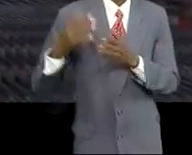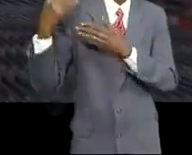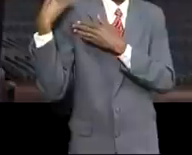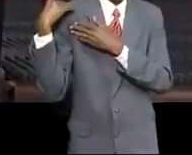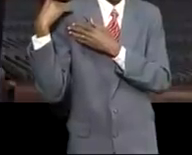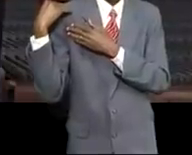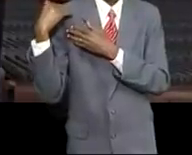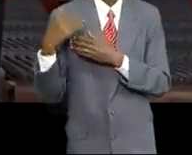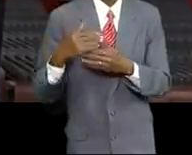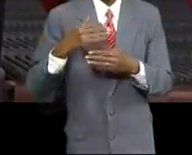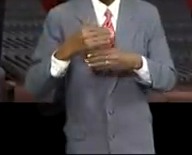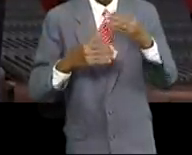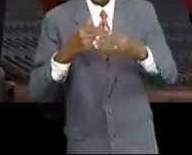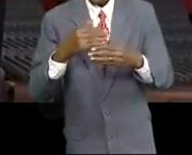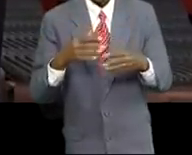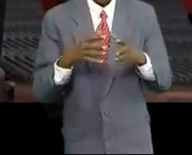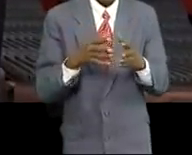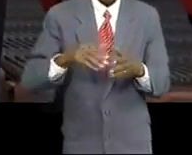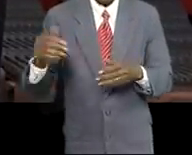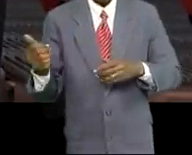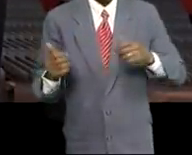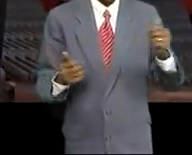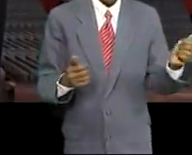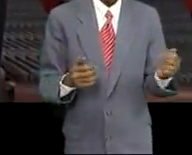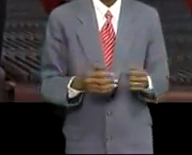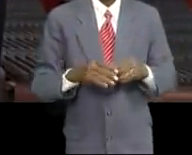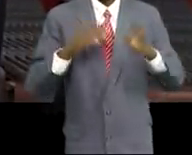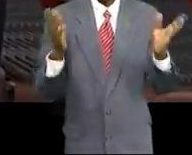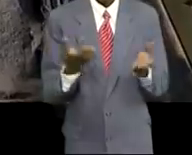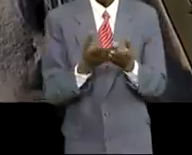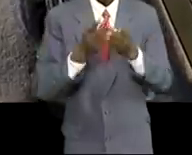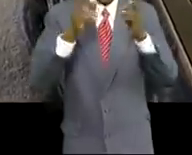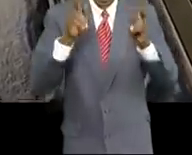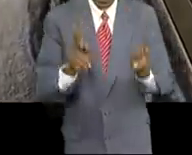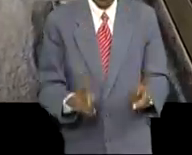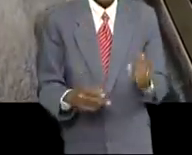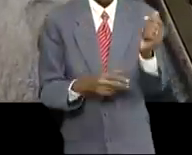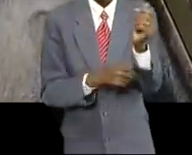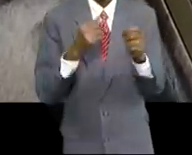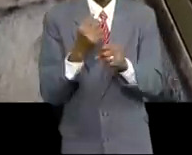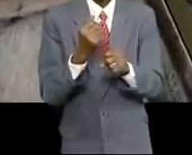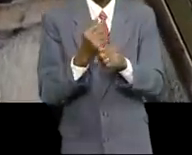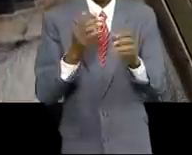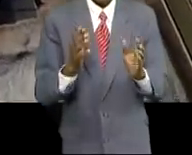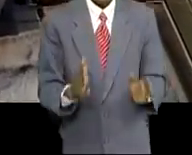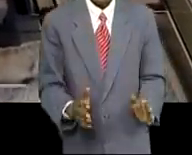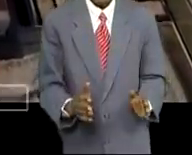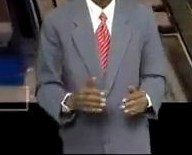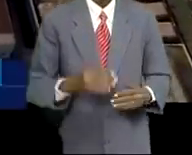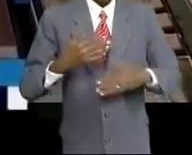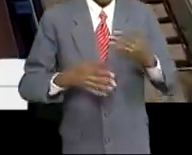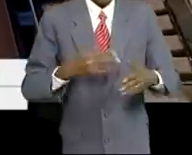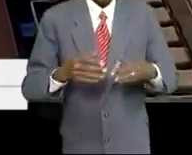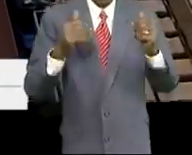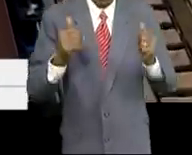de construction, chaque usine et département, tous les personnels en particulier, tous les employés congolais travaillant en